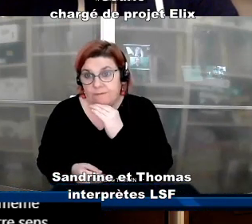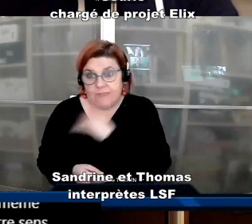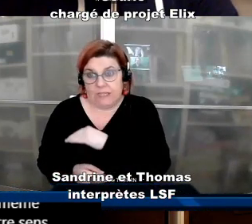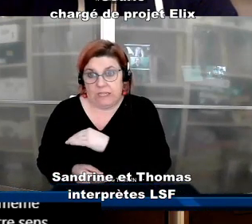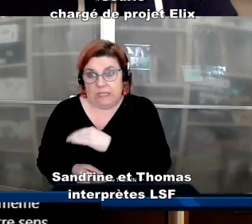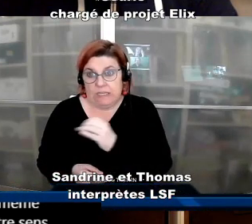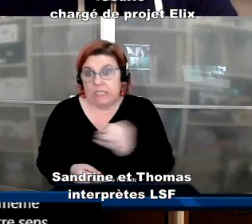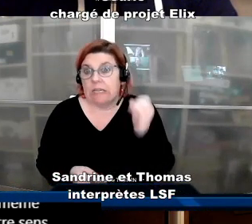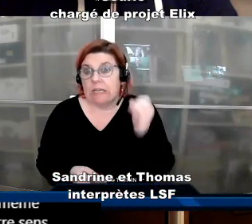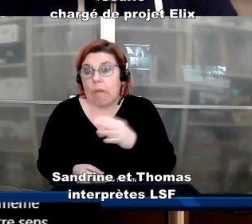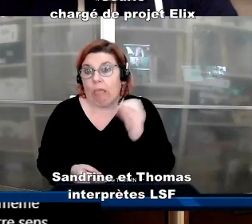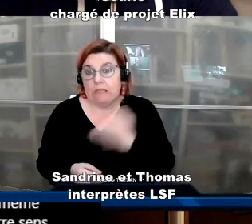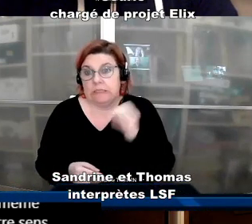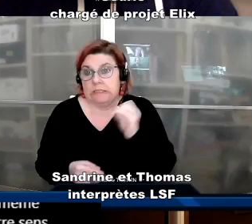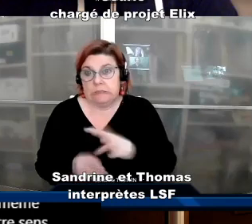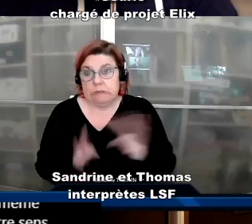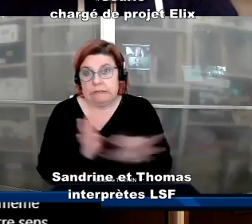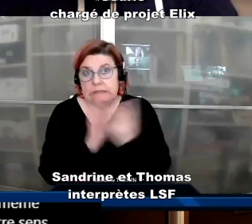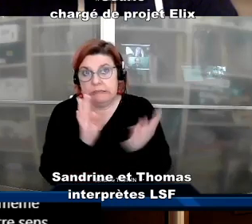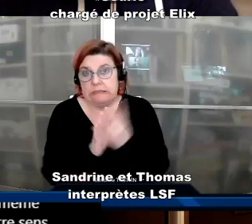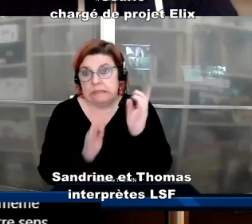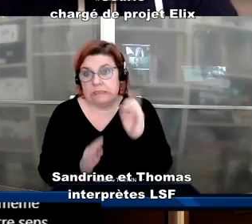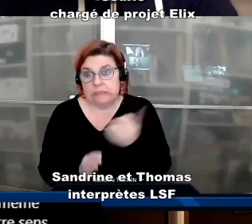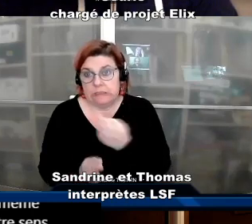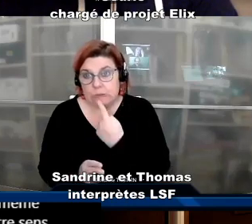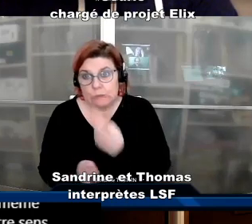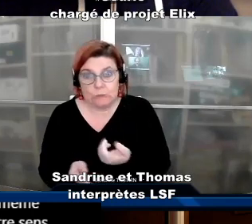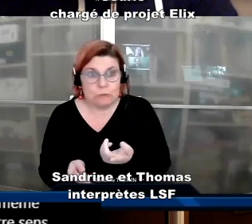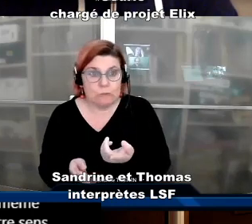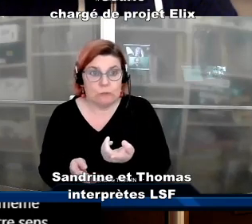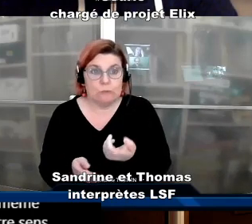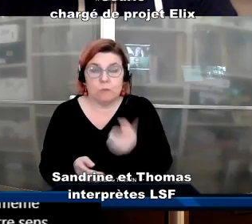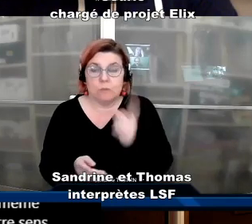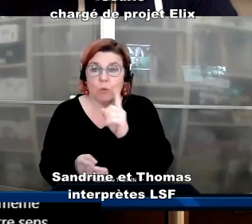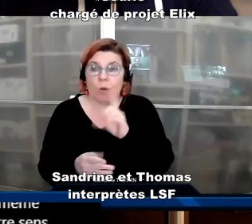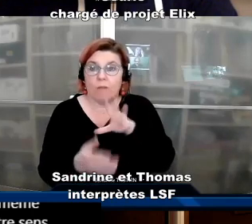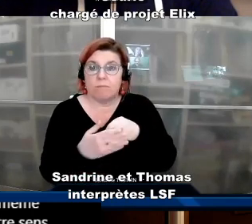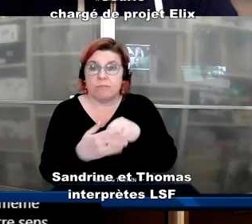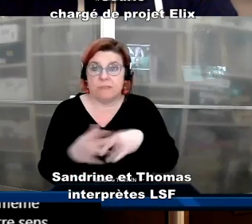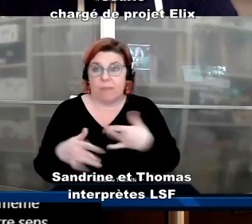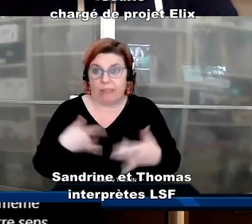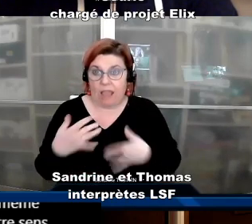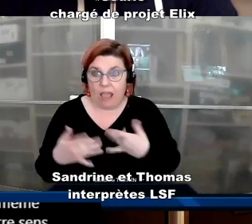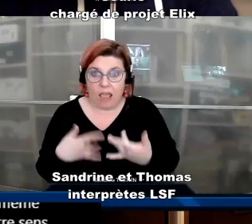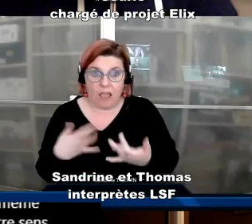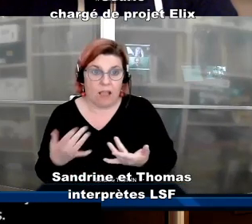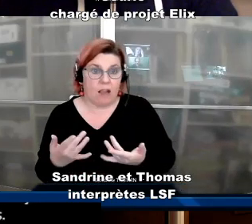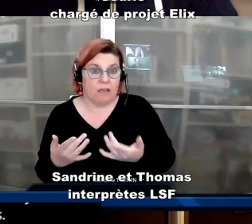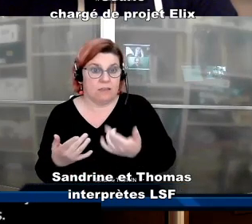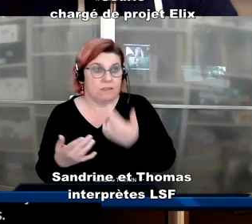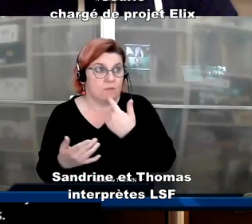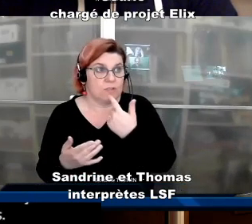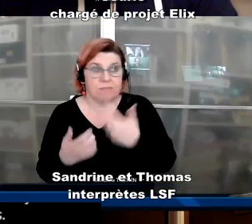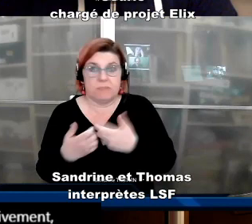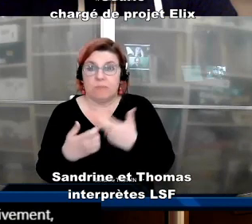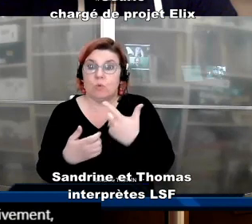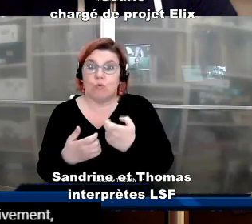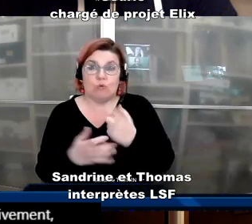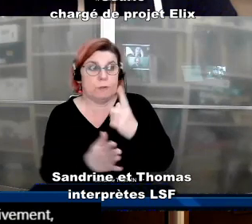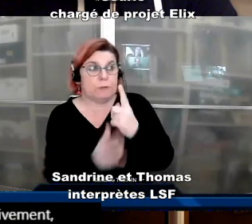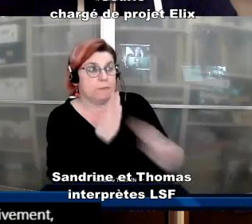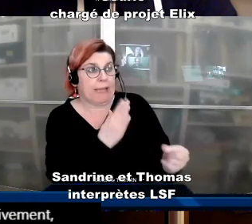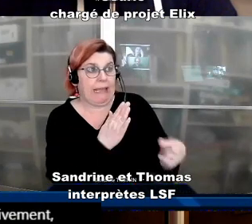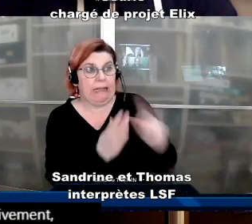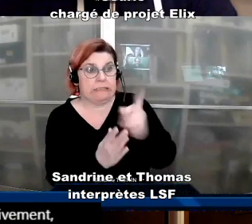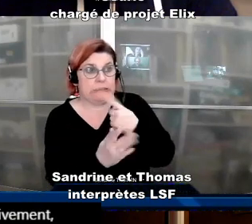les personnes sourdes, c'est-à-dire que on était sur un spectacle, donc on partait 2 jours avec des personnes sourdes. Il fallait